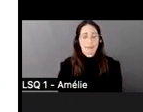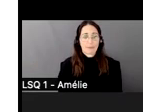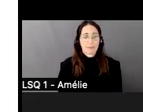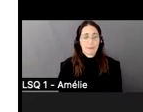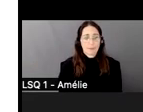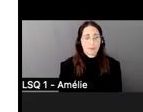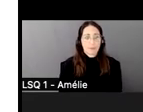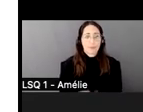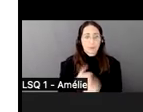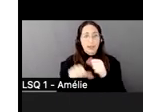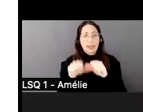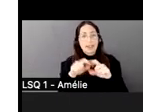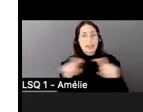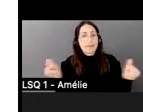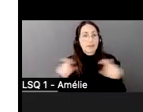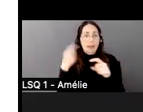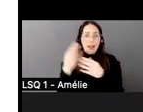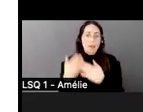Alors, les activités et résultats